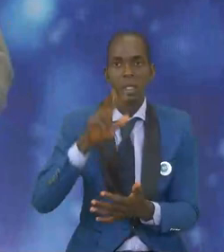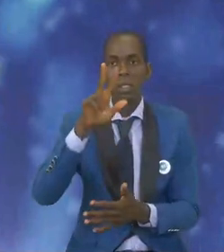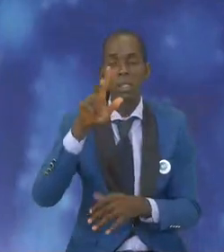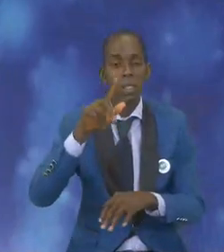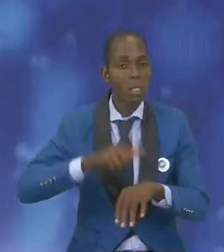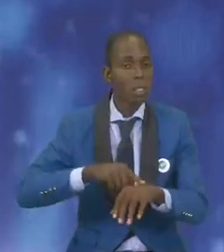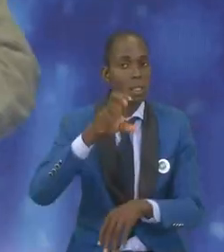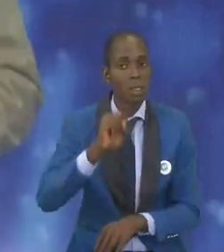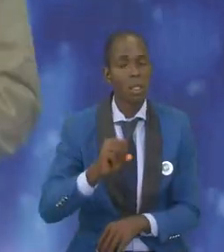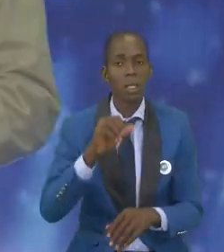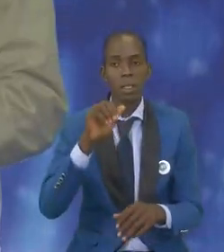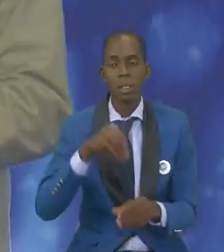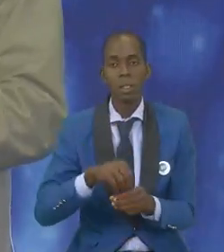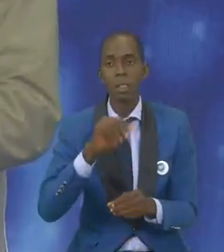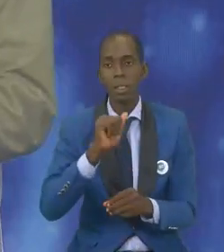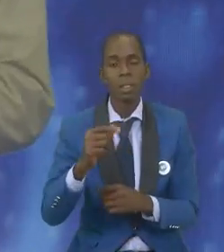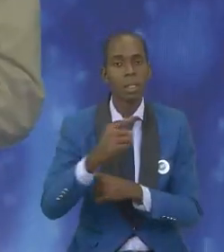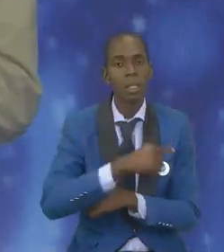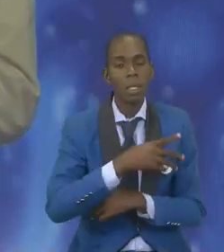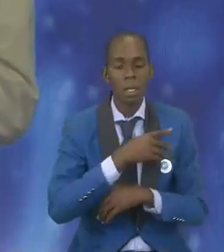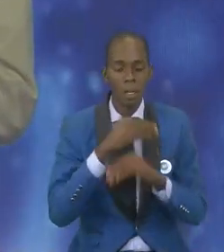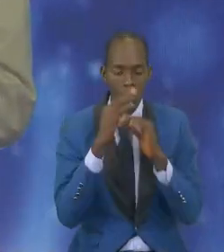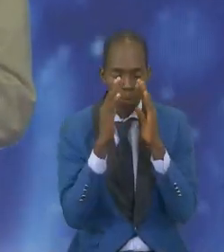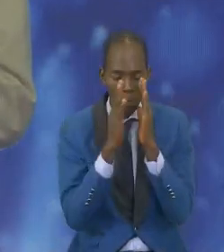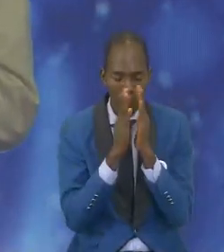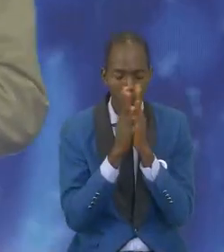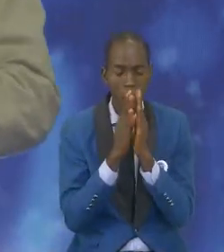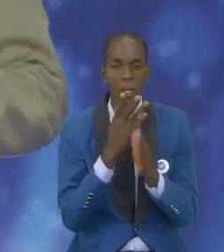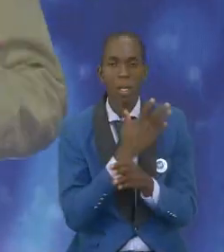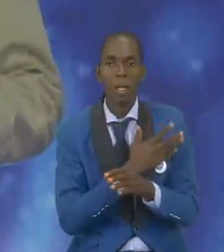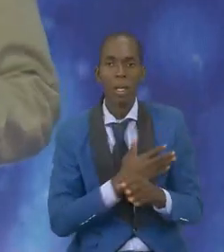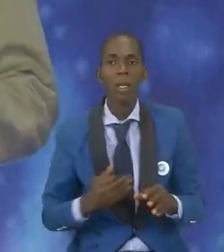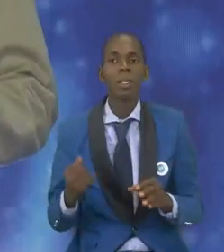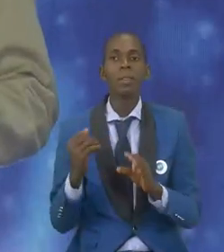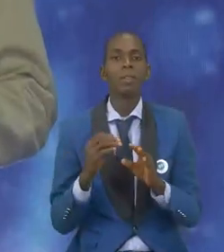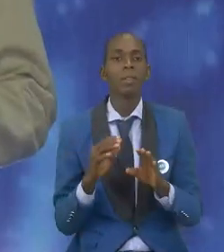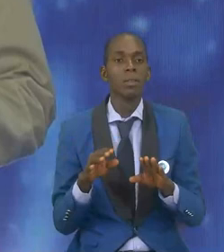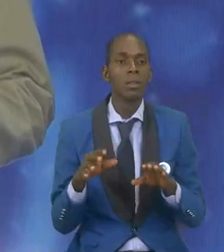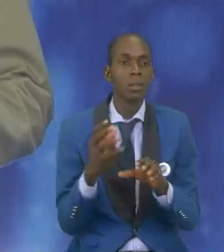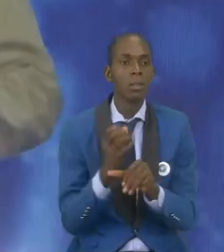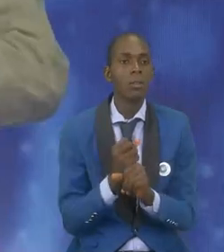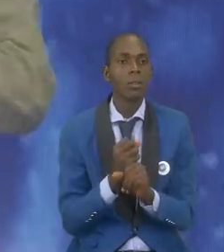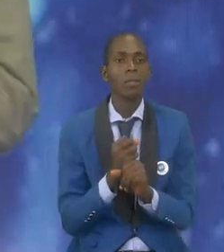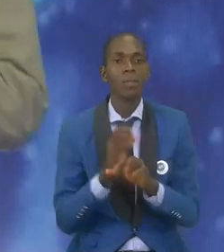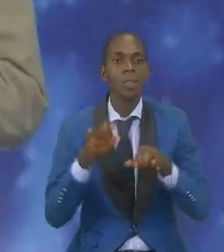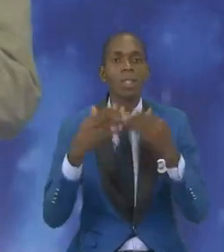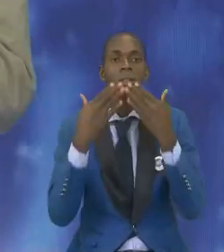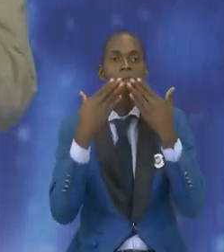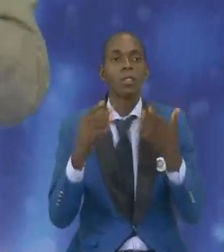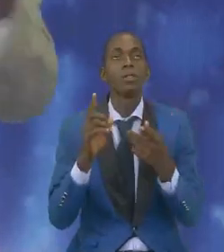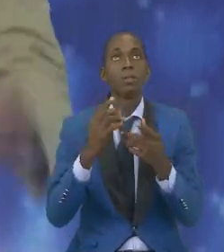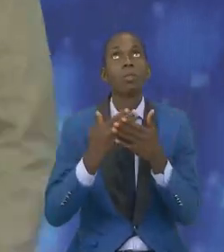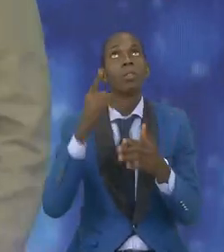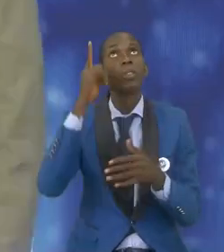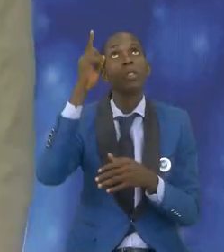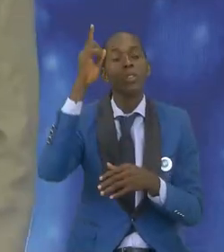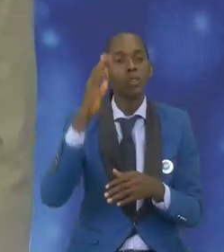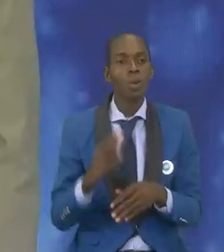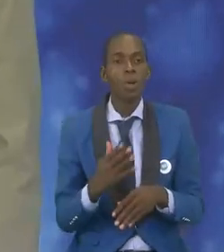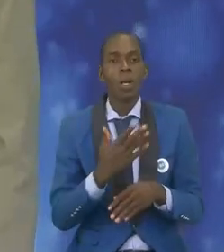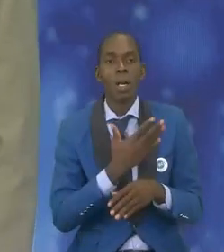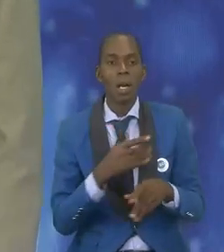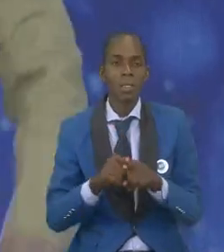oh les frais de la chambre supérieurs étaient ouverts dans la direction du général et trois fois le jour il se mettait à genouillis prier et louait son